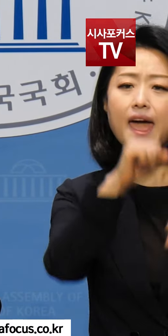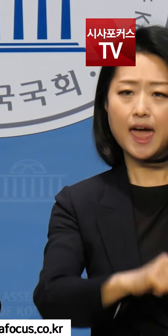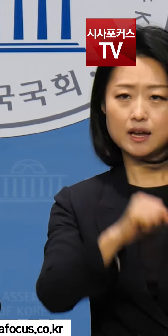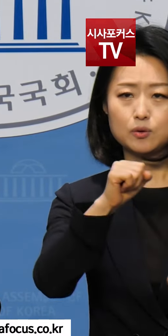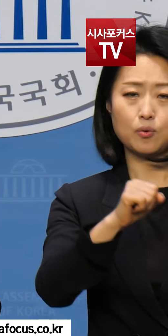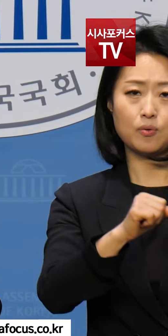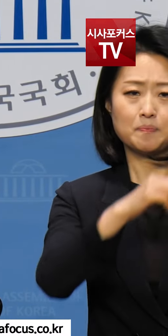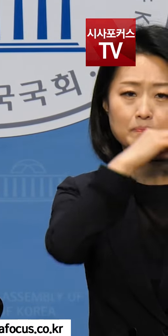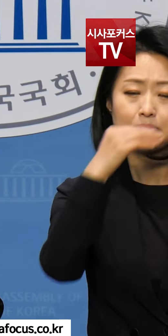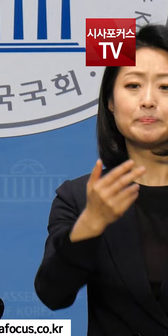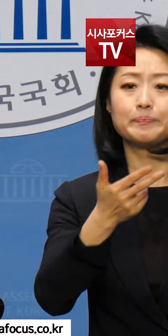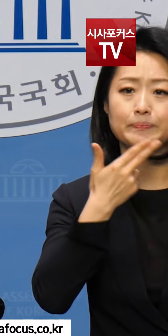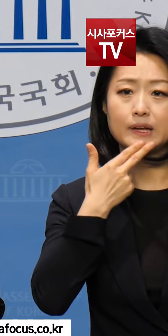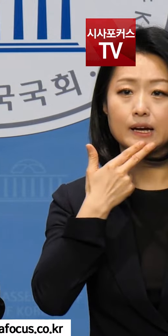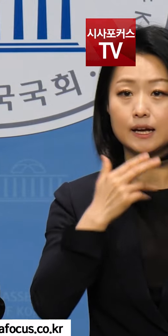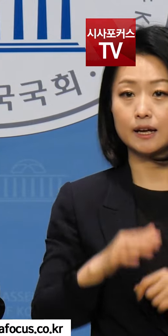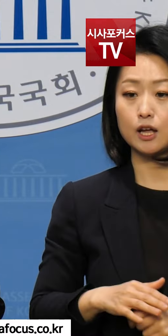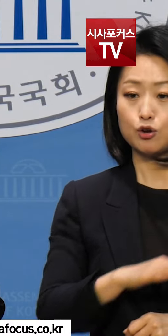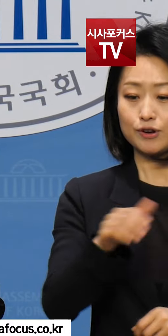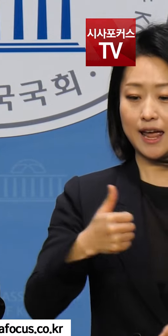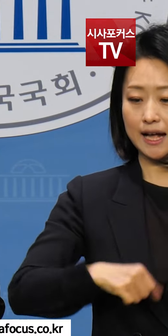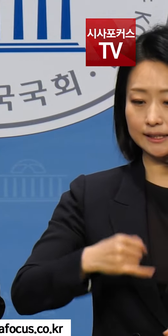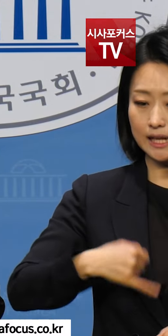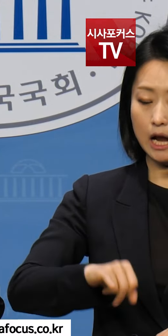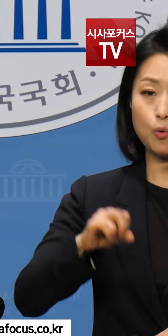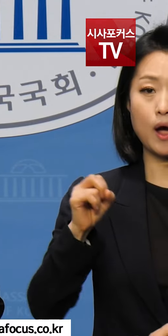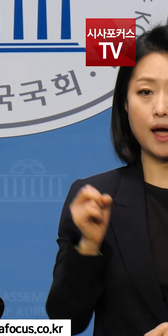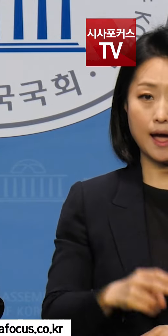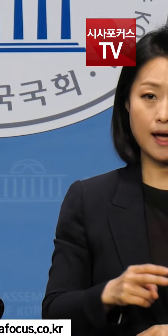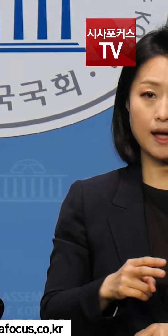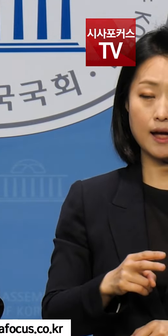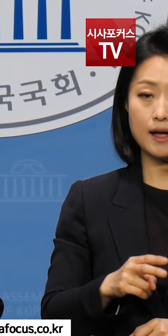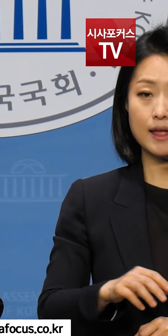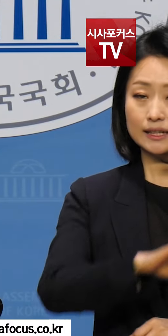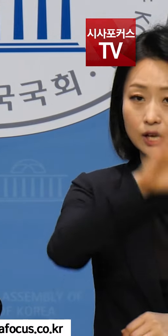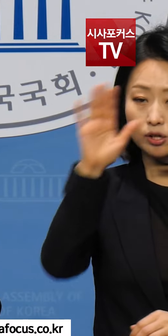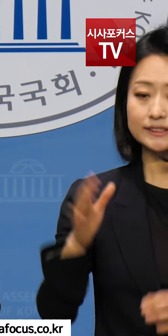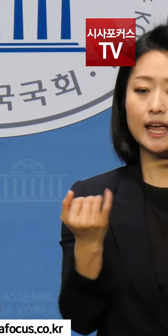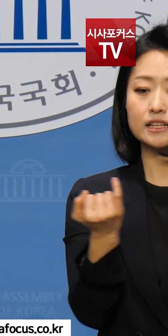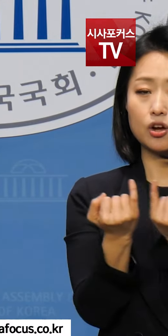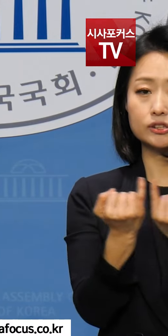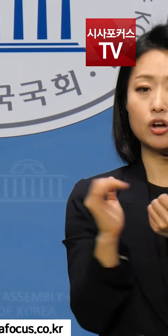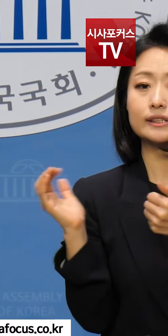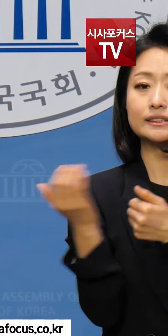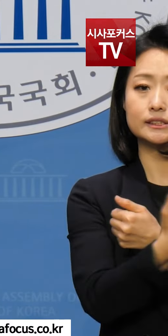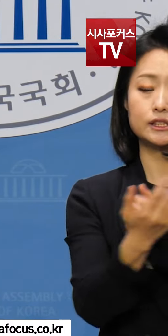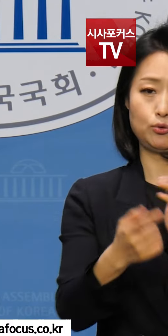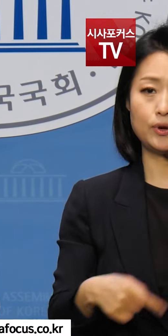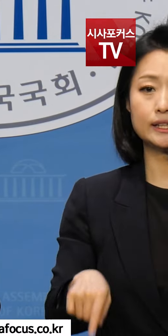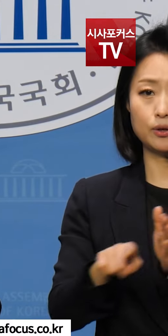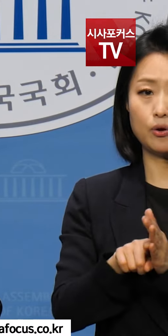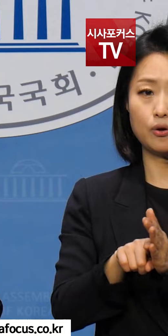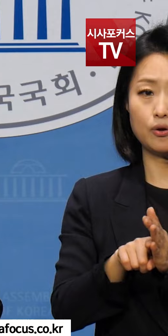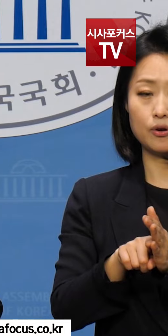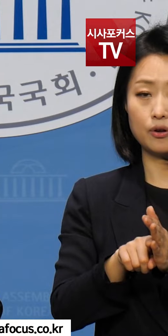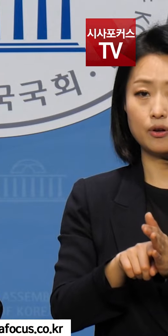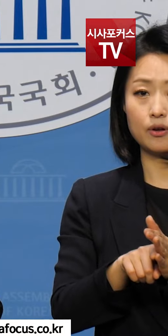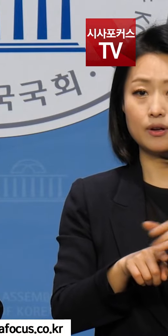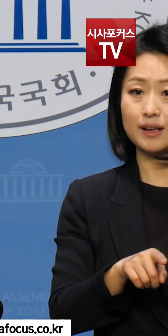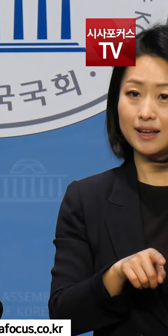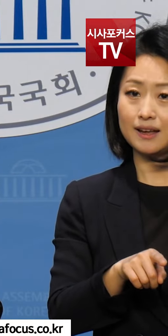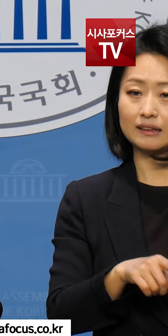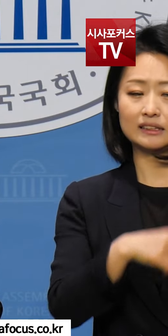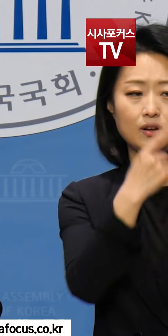행동이다. 우리의 아들, 딸과 전체 여성을 지키기 위해 이런